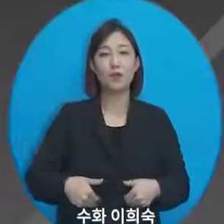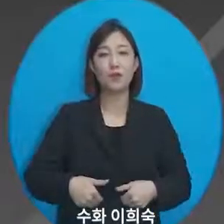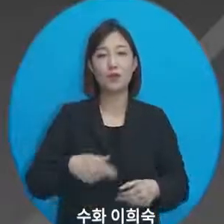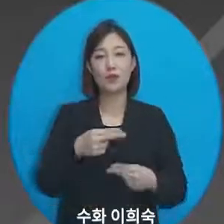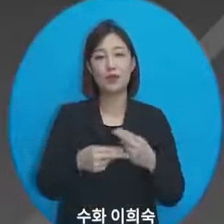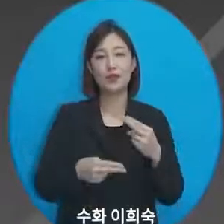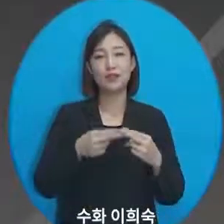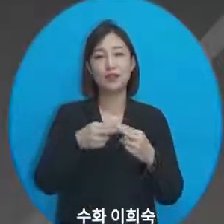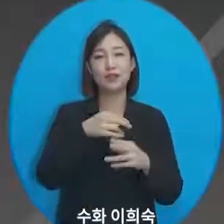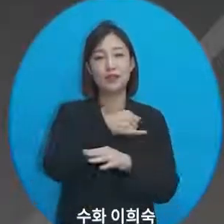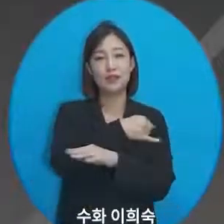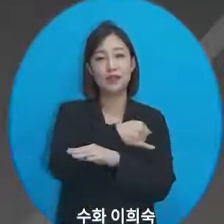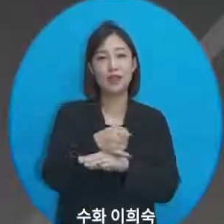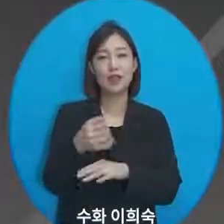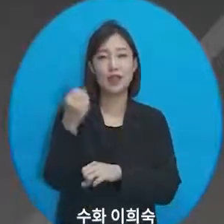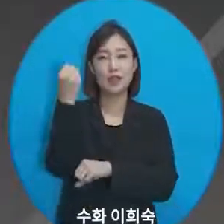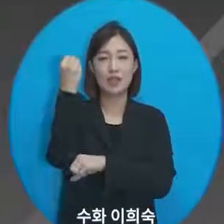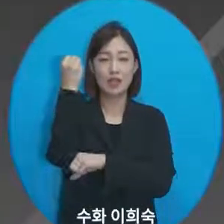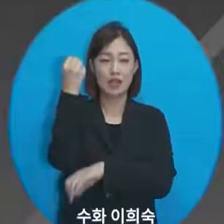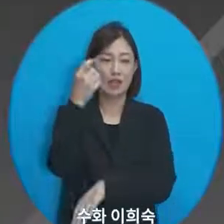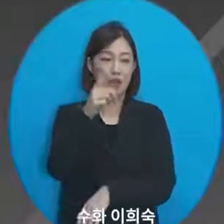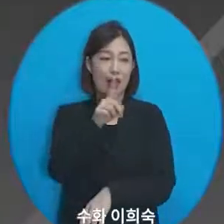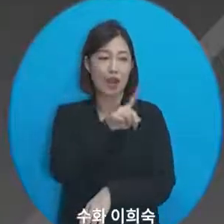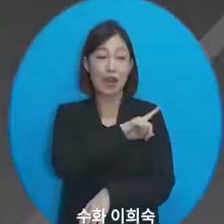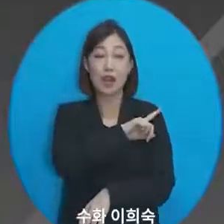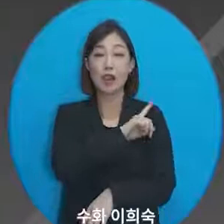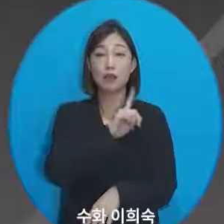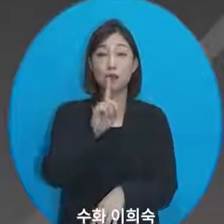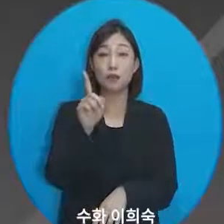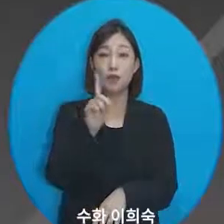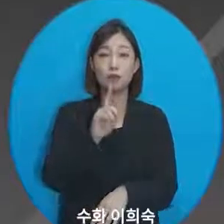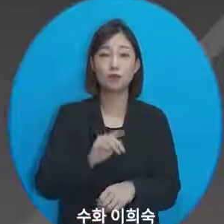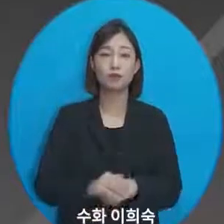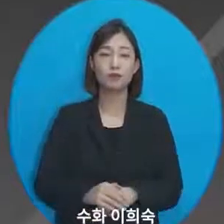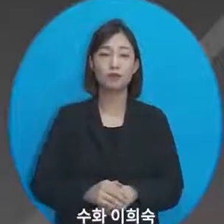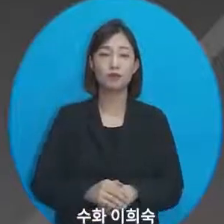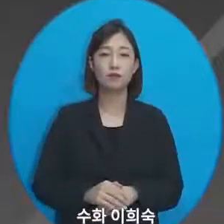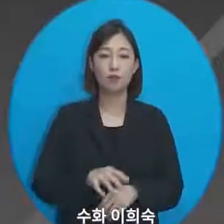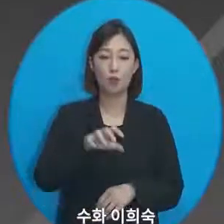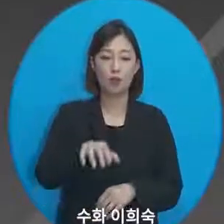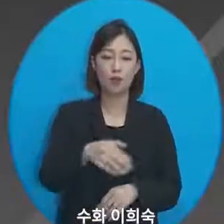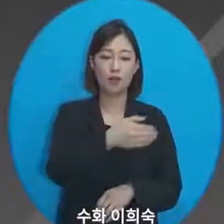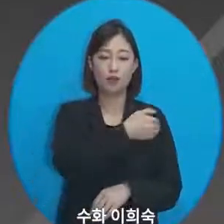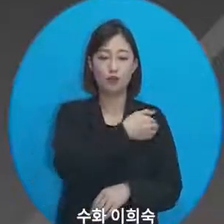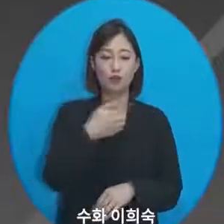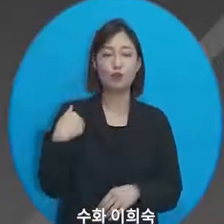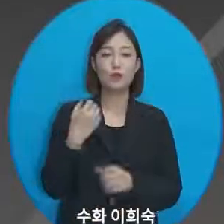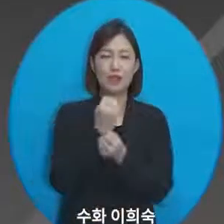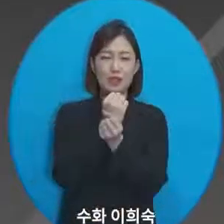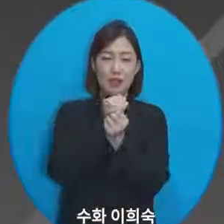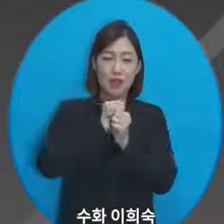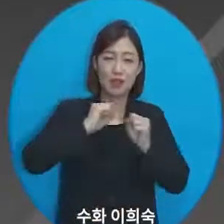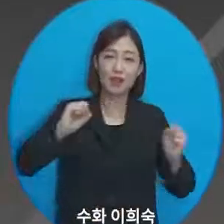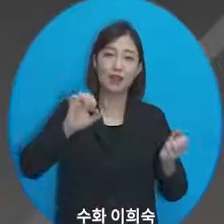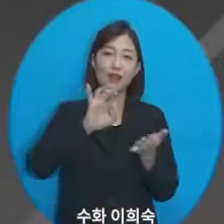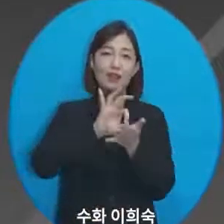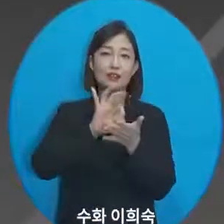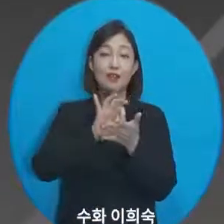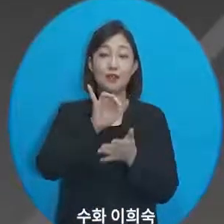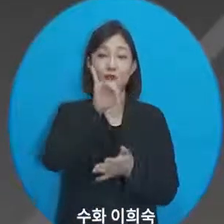디자인의 가장 고전적인 7원칙 가운데 충분한 공간을 확보하자라는 내용이 들어있습니다.